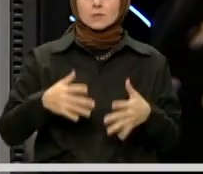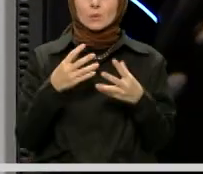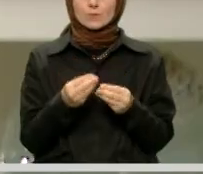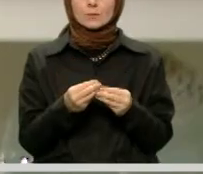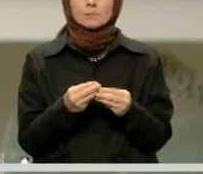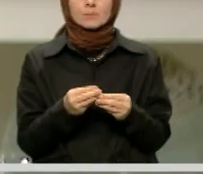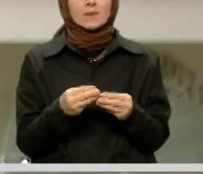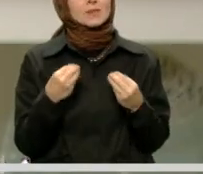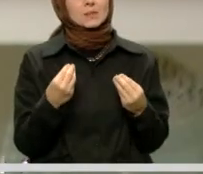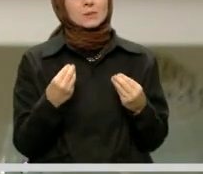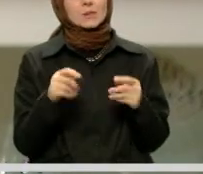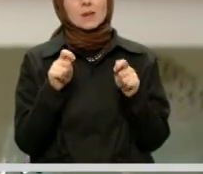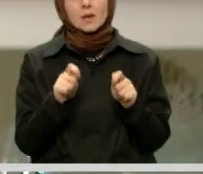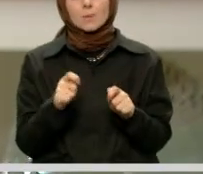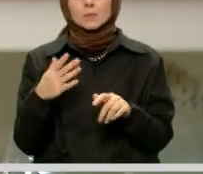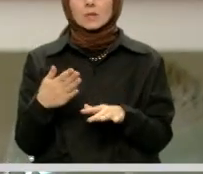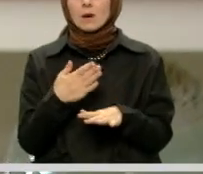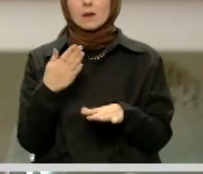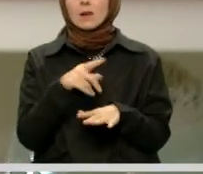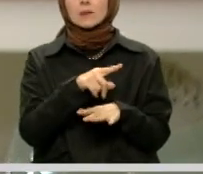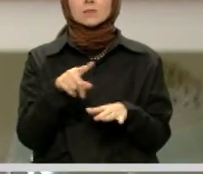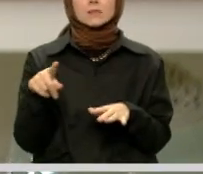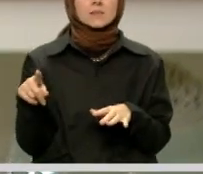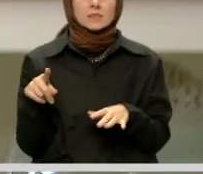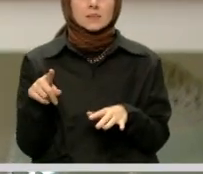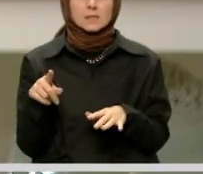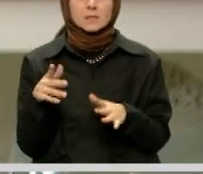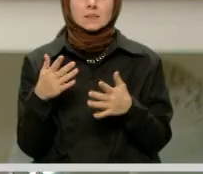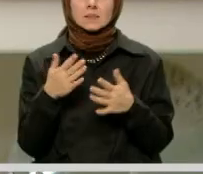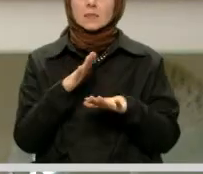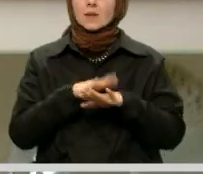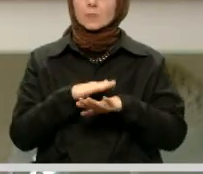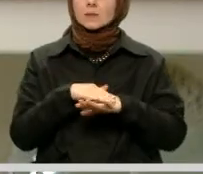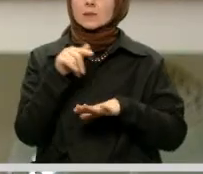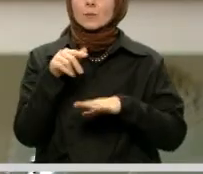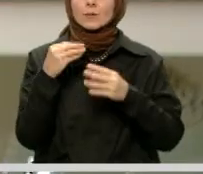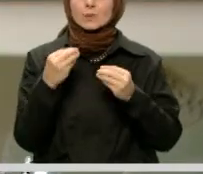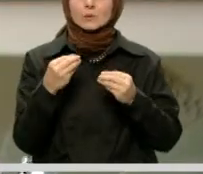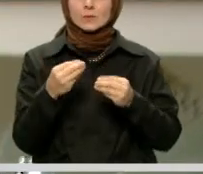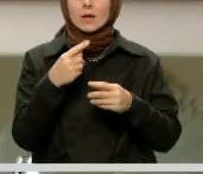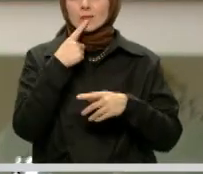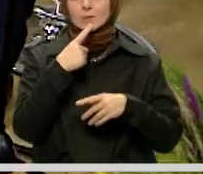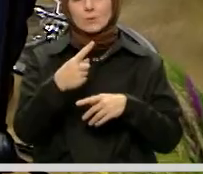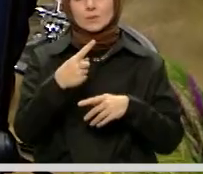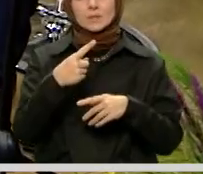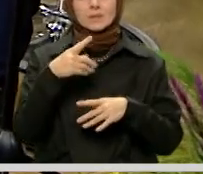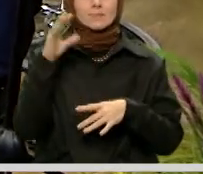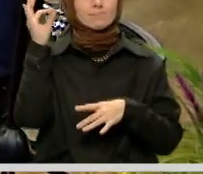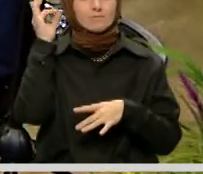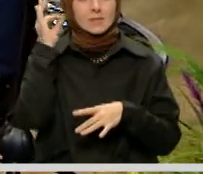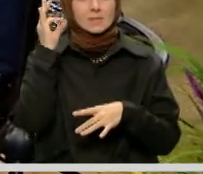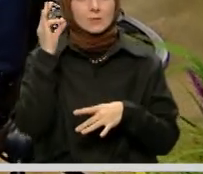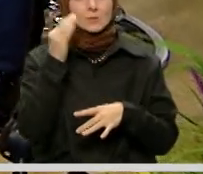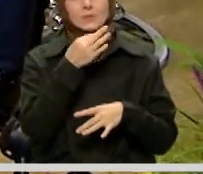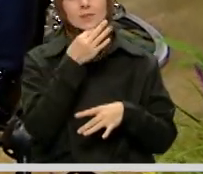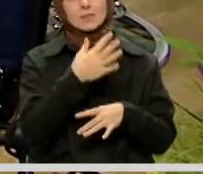de güzel yapmış. Biz de bugün, evet, hala sizlerin icrasıyla, seslendirmesiyle bu güzel sözleri duyabiliyoruz, dinleyebiliyoruz. Ne,